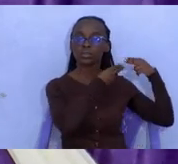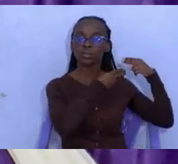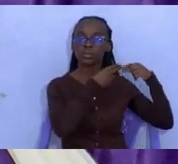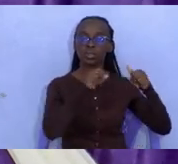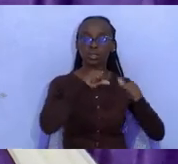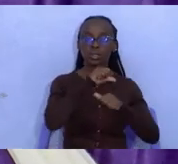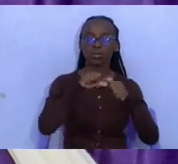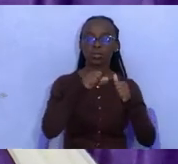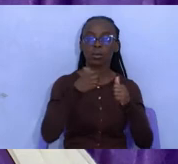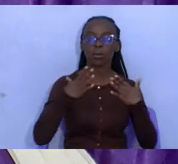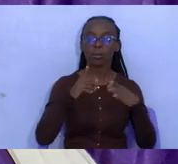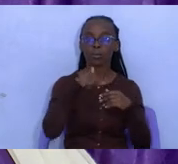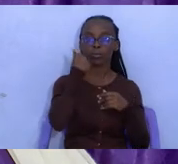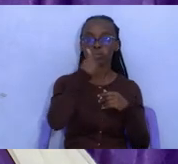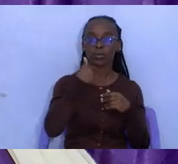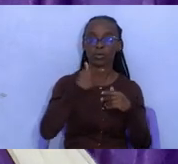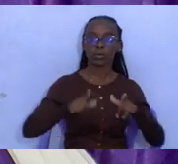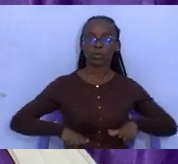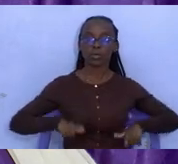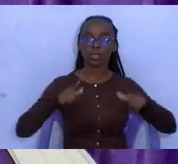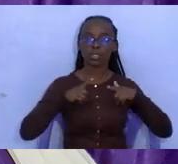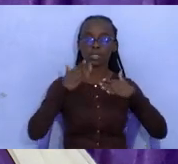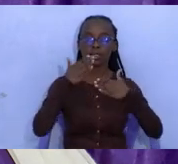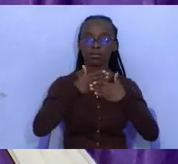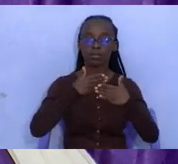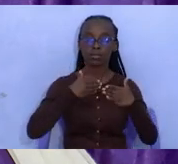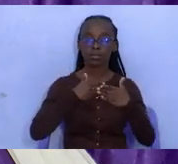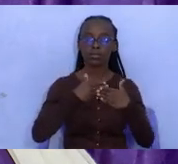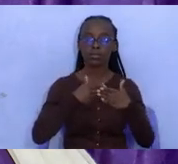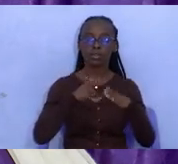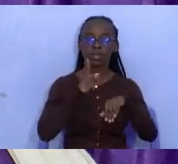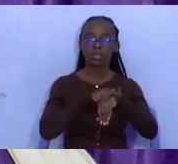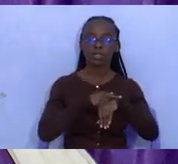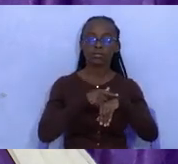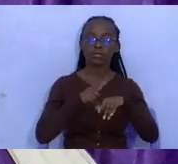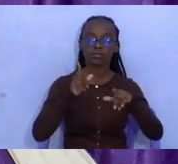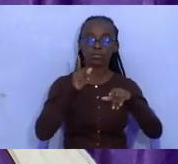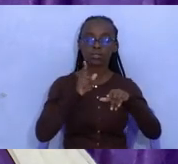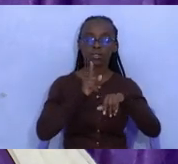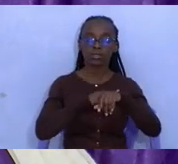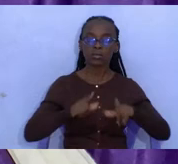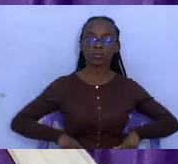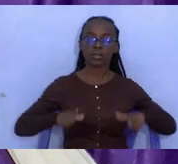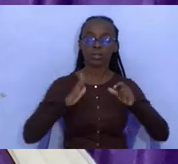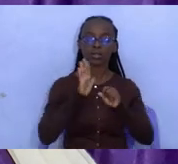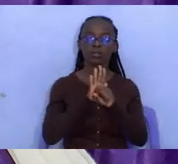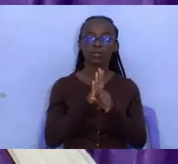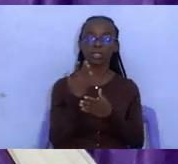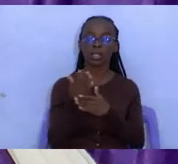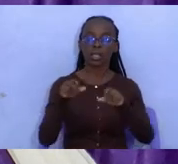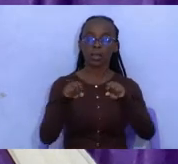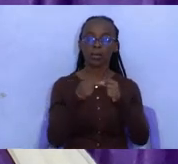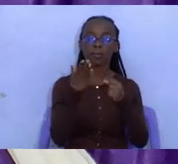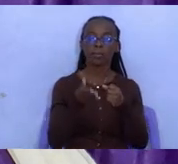wale walitangulia kuishi. Na wakati waliishi kuna mambo mengi yalitendeka.